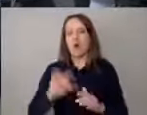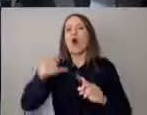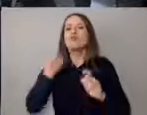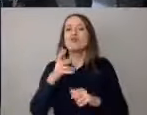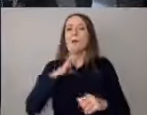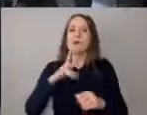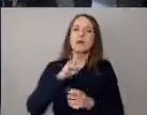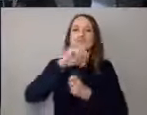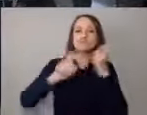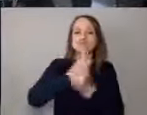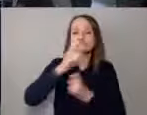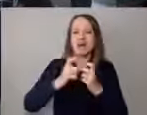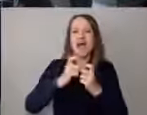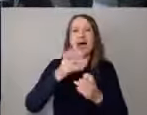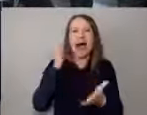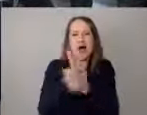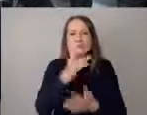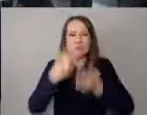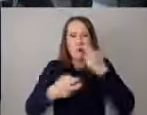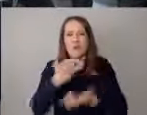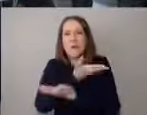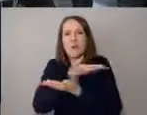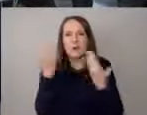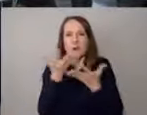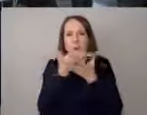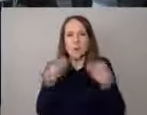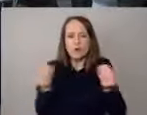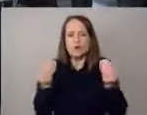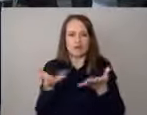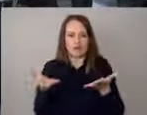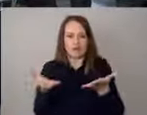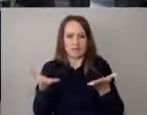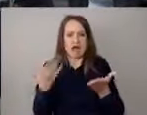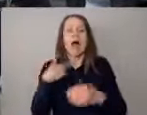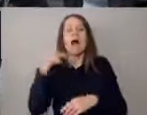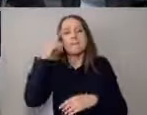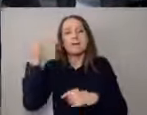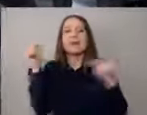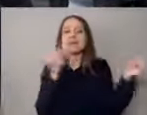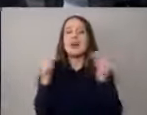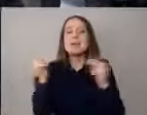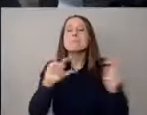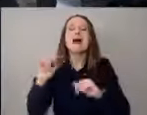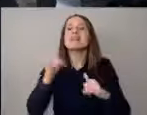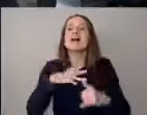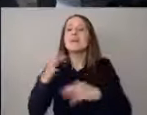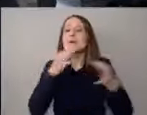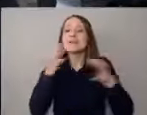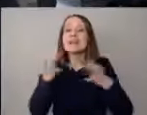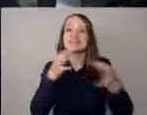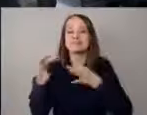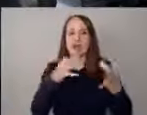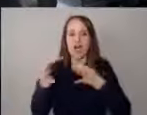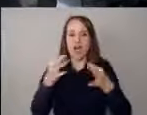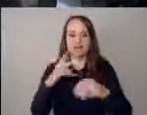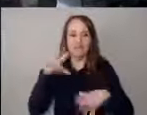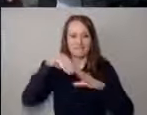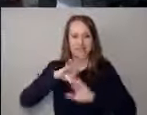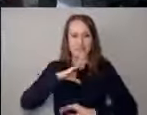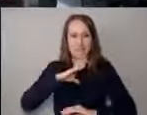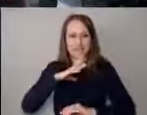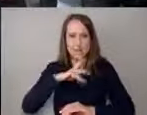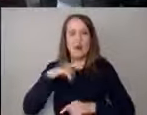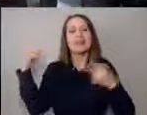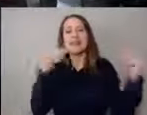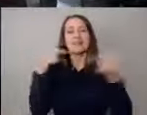rozstrzygnięte. Pamiętacie Państwo pytania z debaty prezydenckiej, które dotyczyły sporów, których dzisiaj ze sobą nie prowadzimy, dlatego że